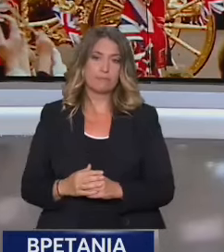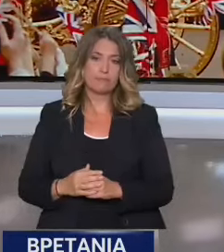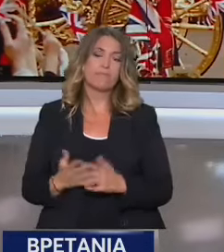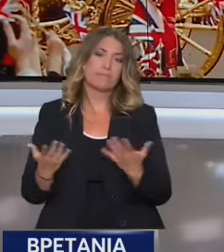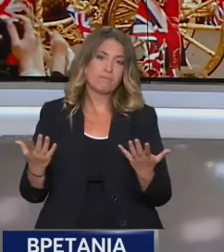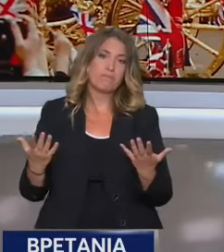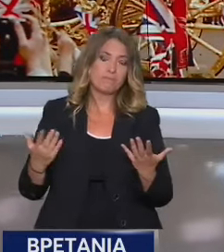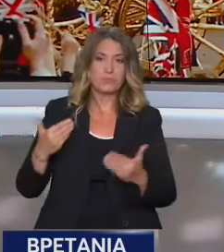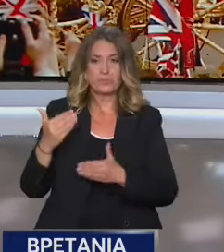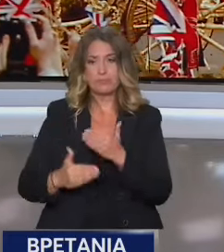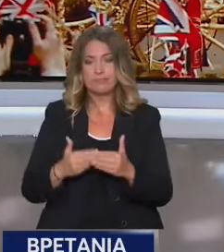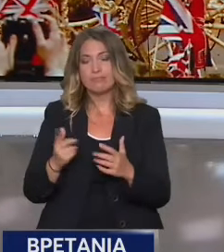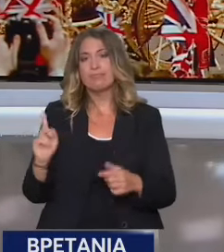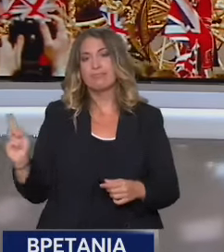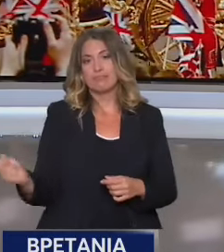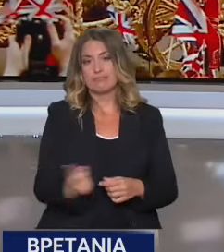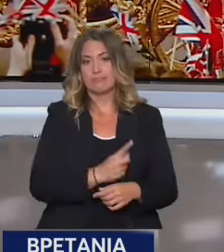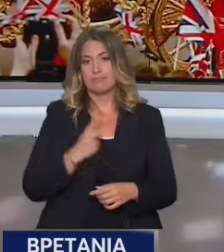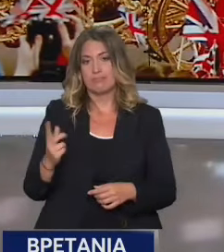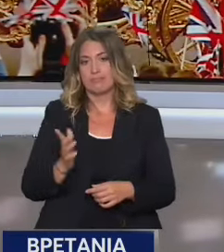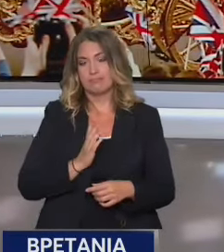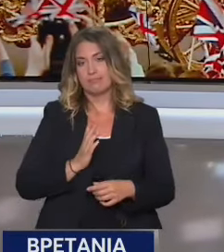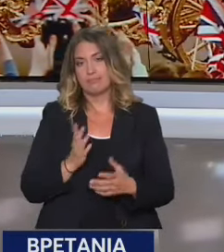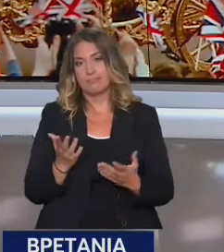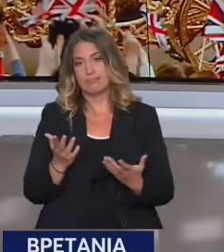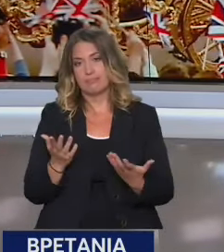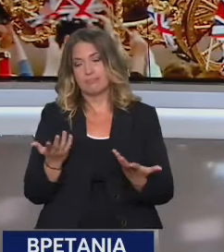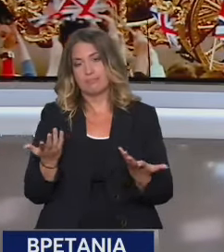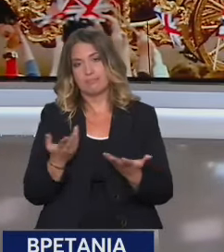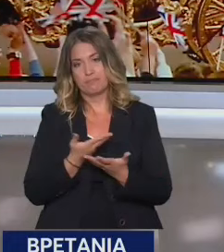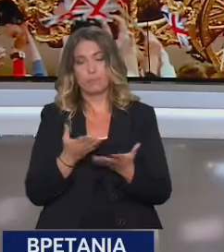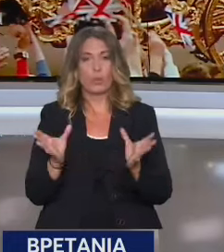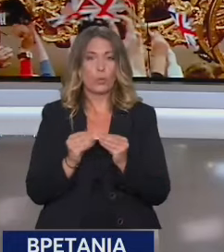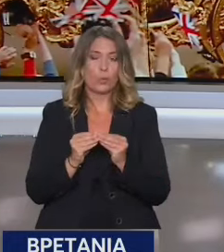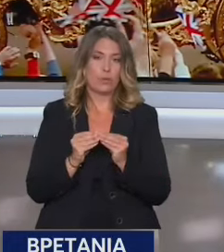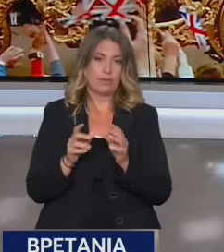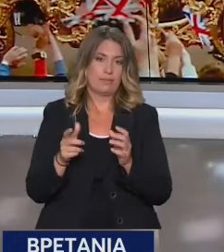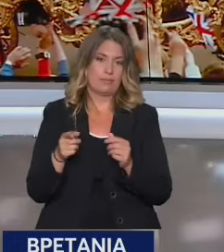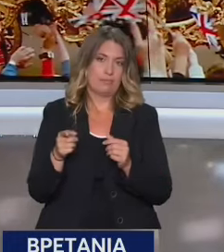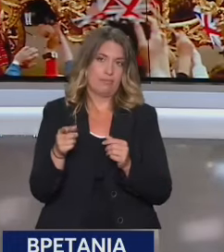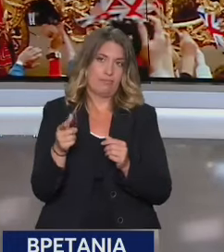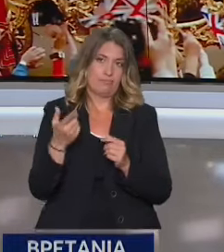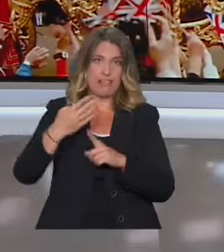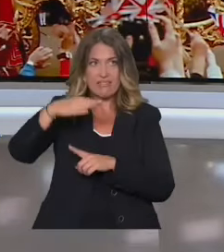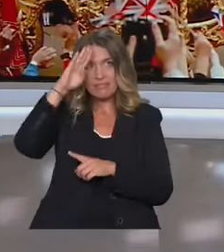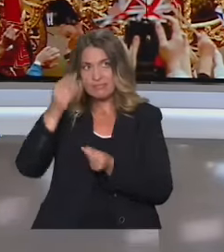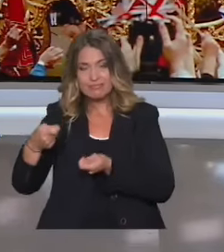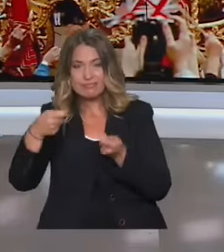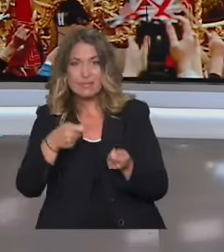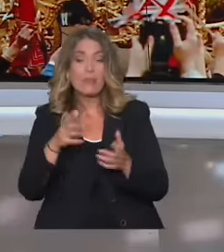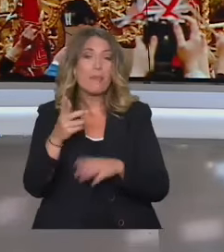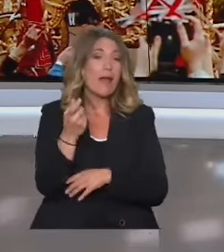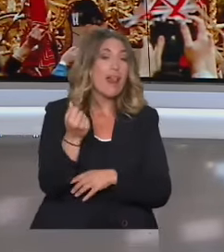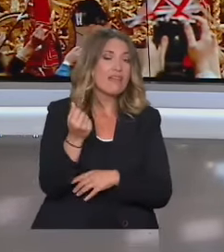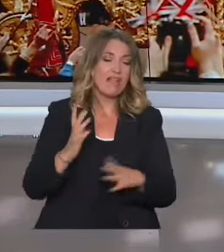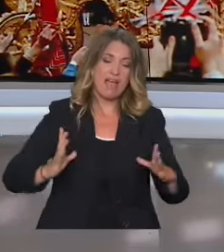Εντάξει, νομίζω ότι όλοι φαντάζονταν ότι δεν θα είχαν πρόβλημα η βασιλική οικογένεια και πόσο μάλλον η βασίλισσα Ελισάβετ. Όμως ίσως αυτά τα ποσά τα οποία θα